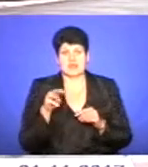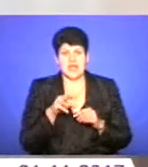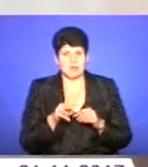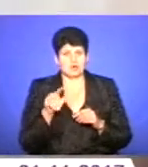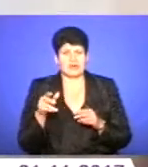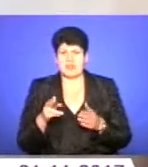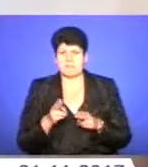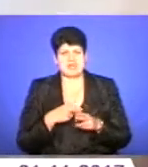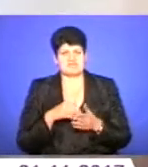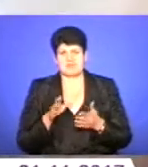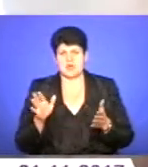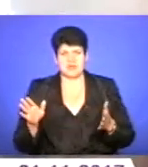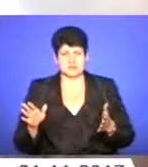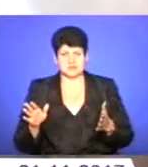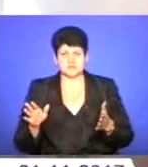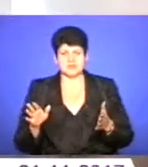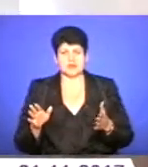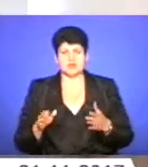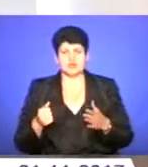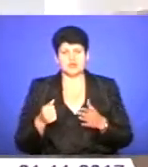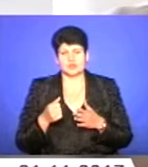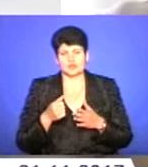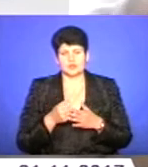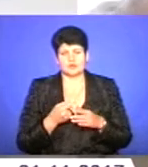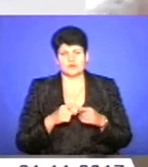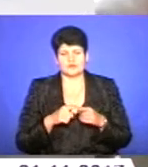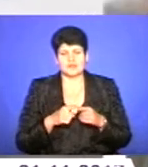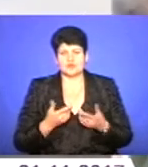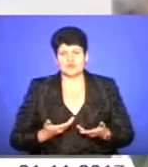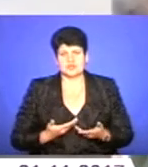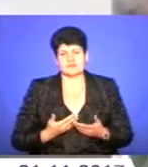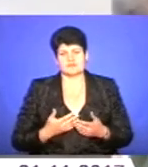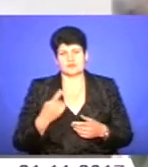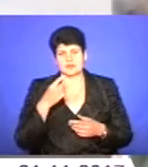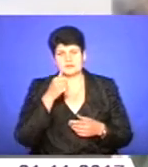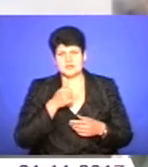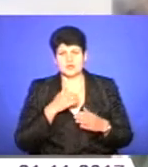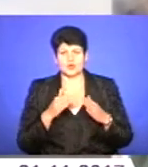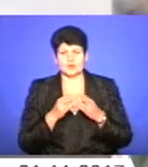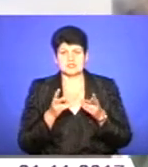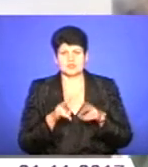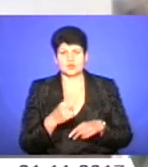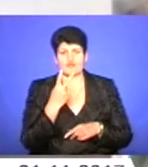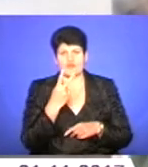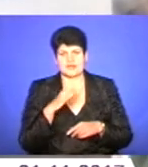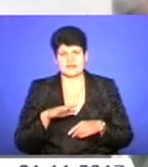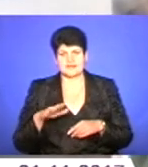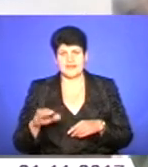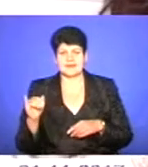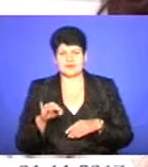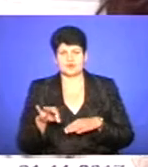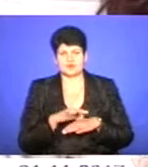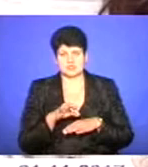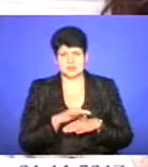безвідказна. До 51-го дня народження боєць не дожив лише місяць. Вдома у нього залишилось двоє дітей та дружина.